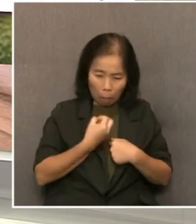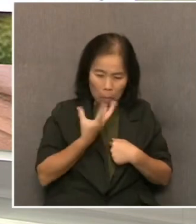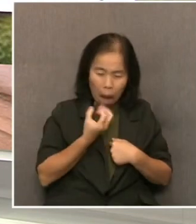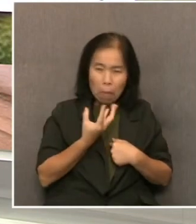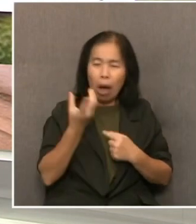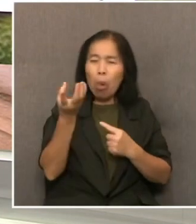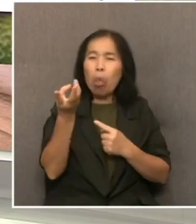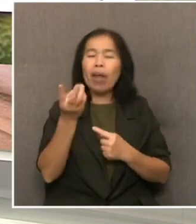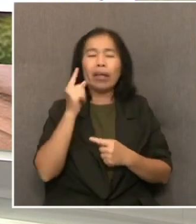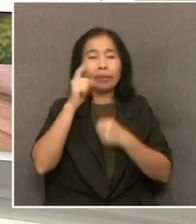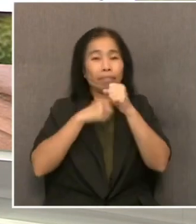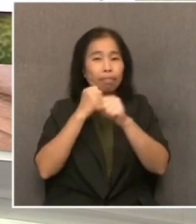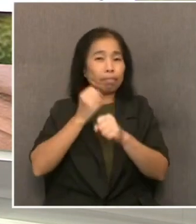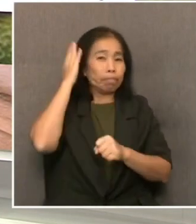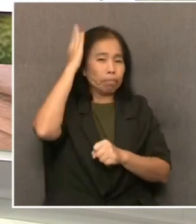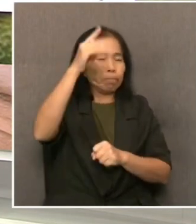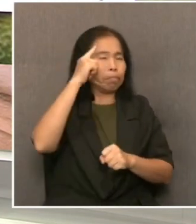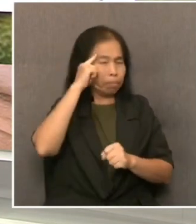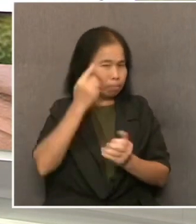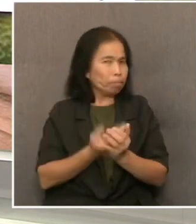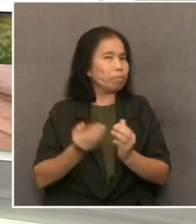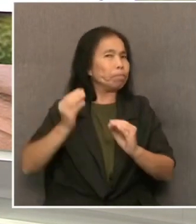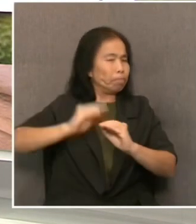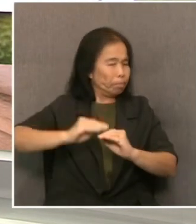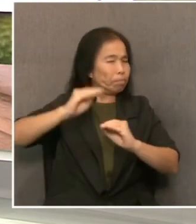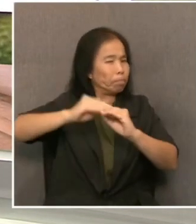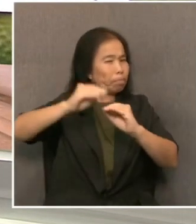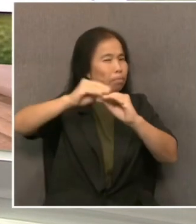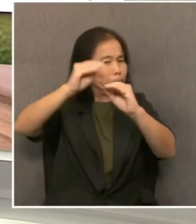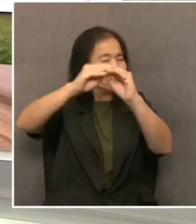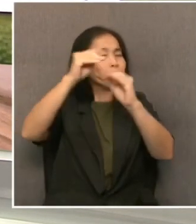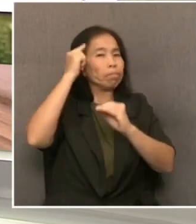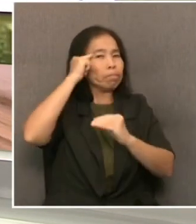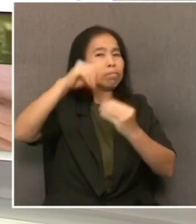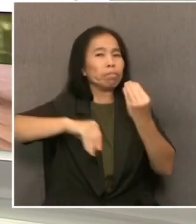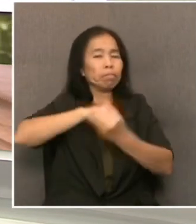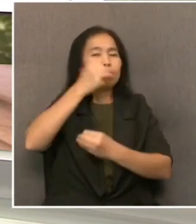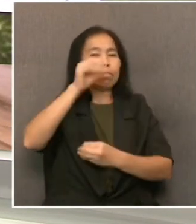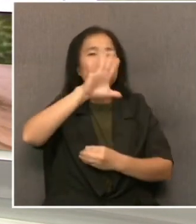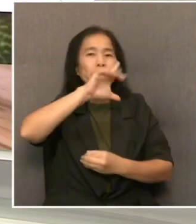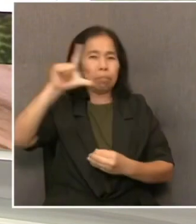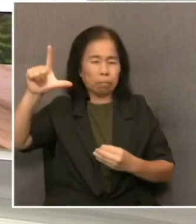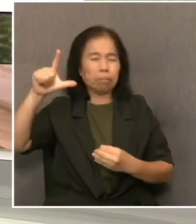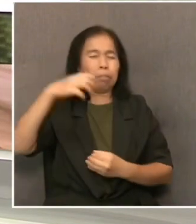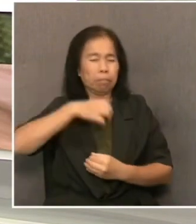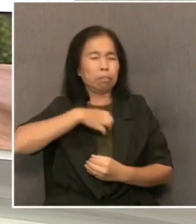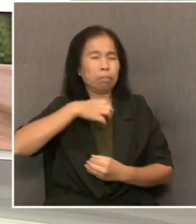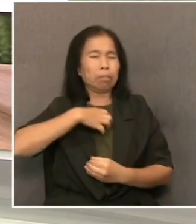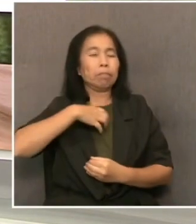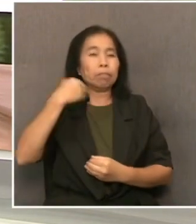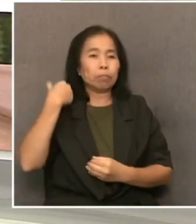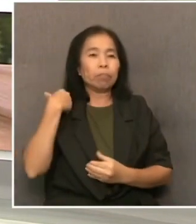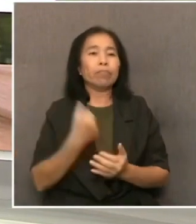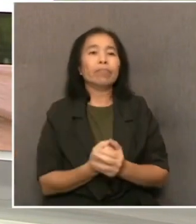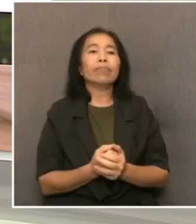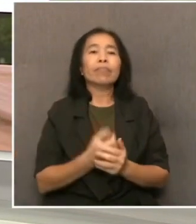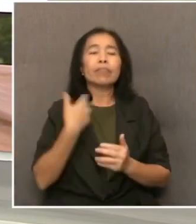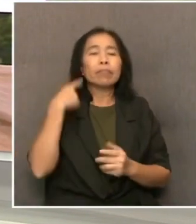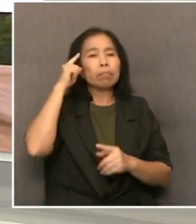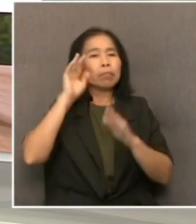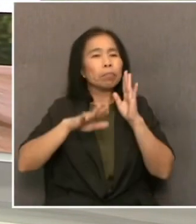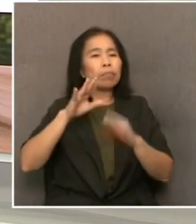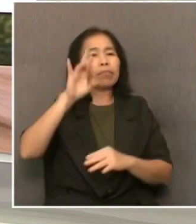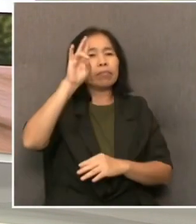10ปีข้างหน้าน่าจะเพิ่มขึ้นอีก 15เท่าเป็นประมาณ 15ล้านกกรส่งออกเพิ่มค่ะน่าจะประมาณ